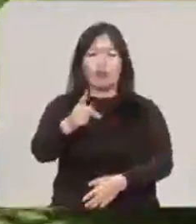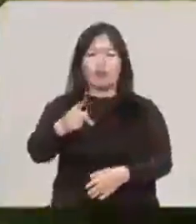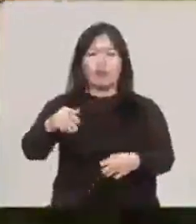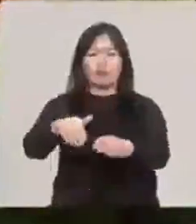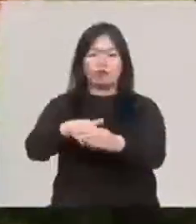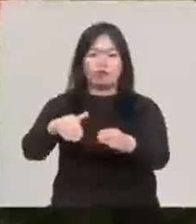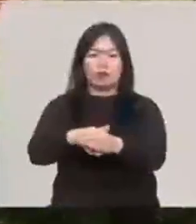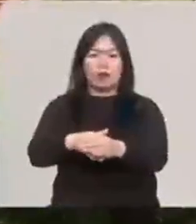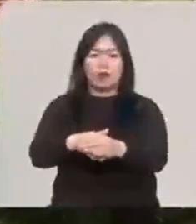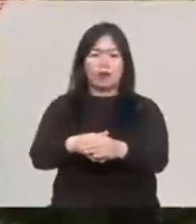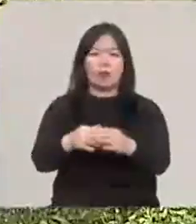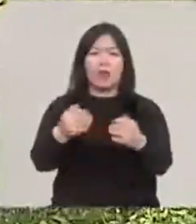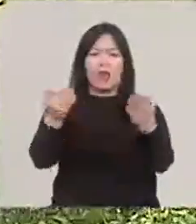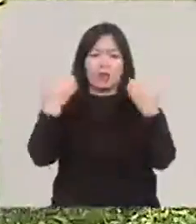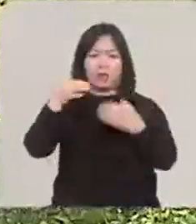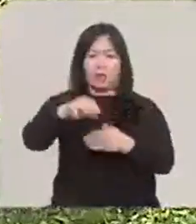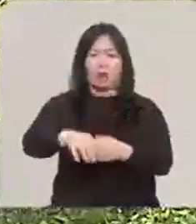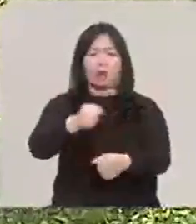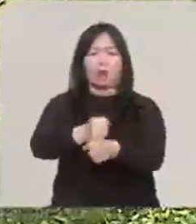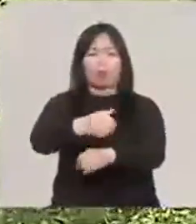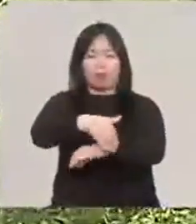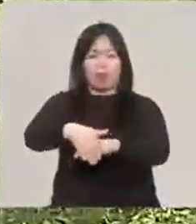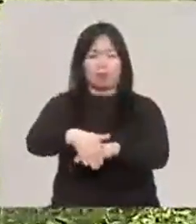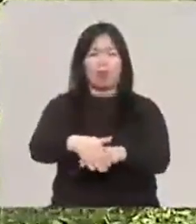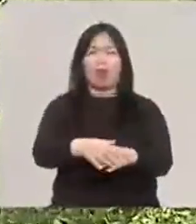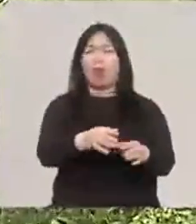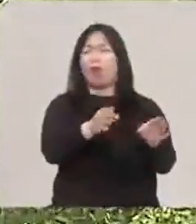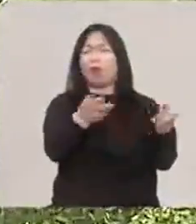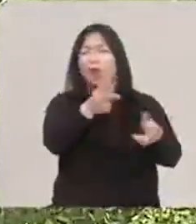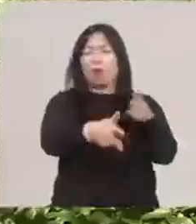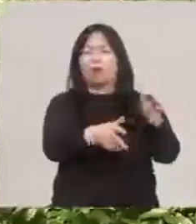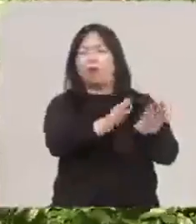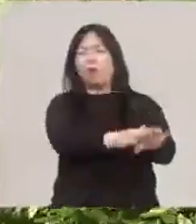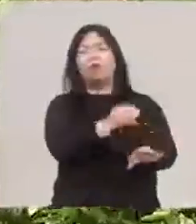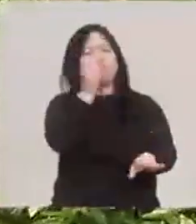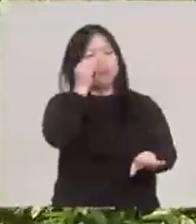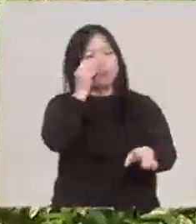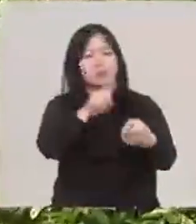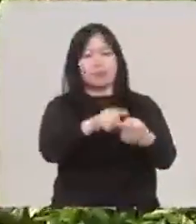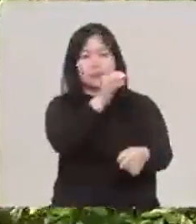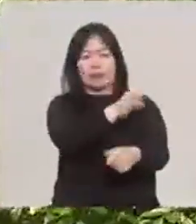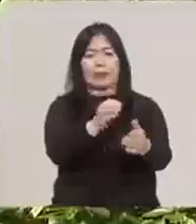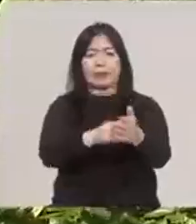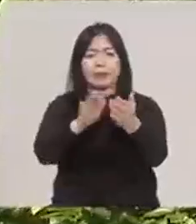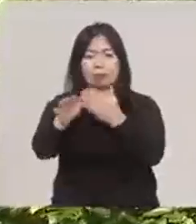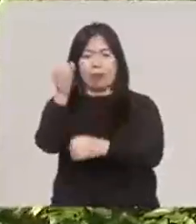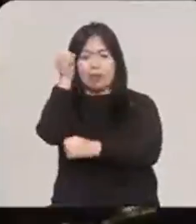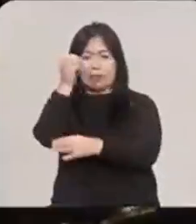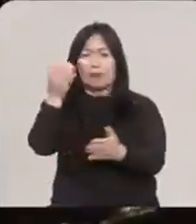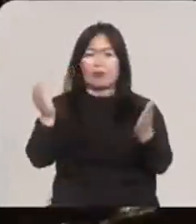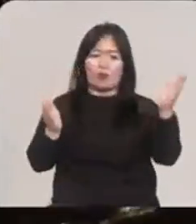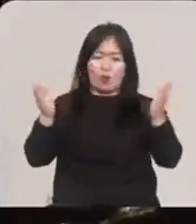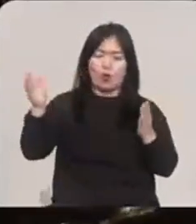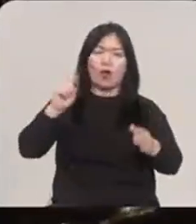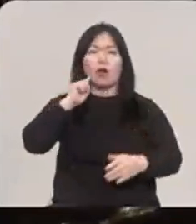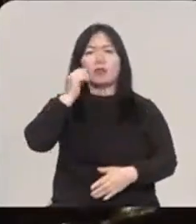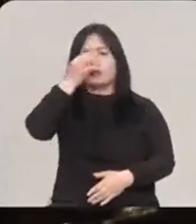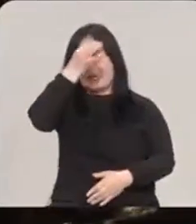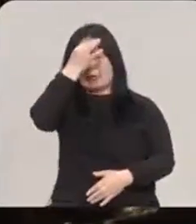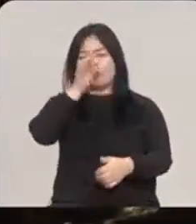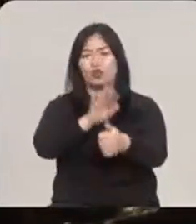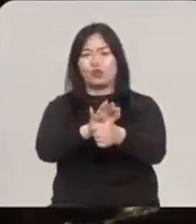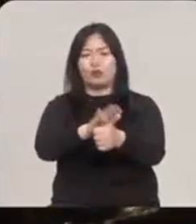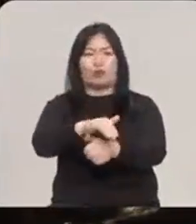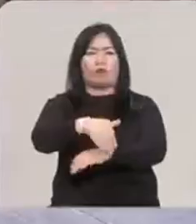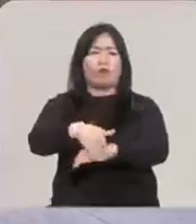캠퍼스를 구축할 방침입니다. 폐공장 등을 사들여 미디어 아트와 인공지능 기반 공연 등 예술 창작을